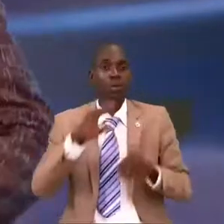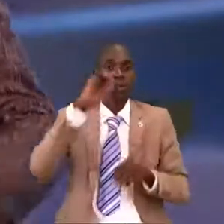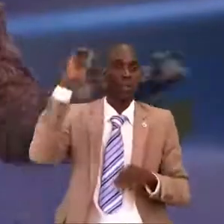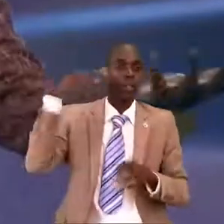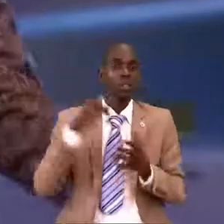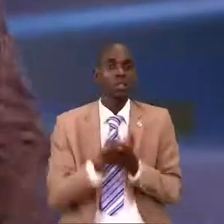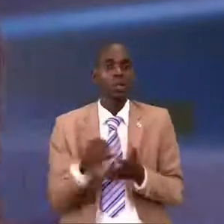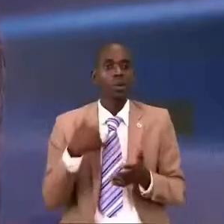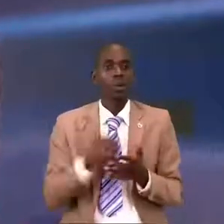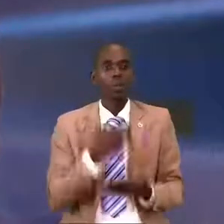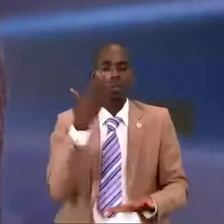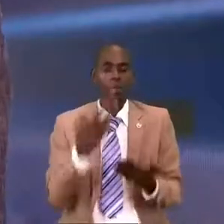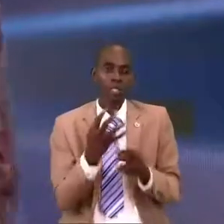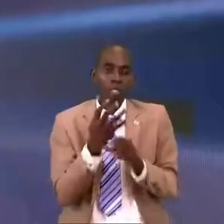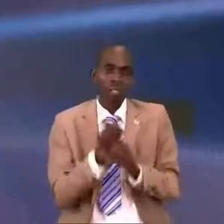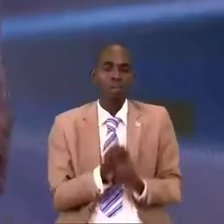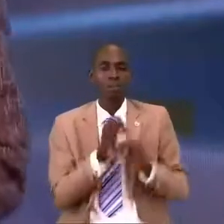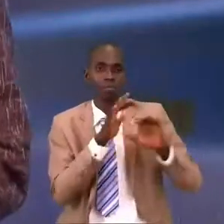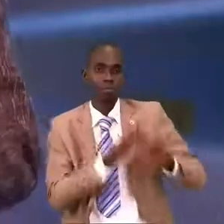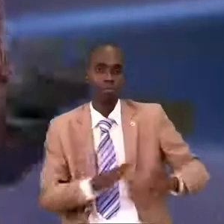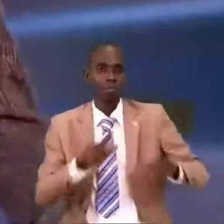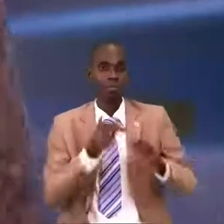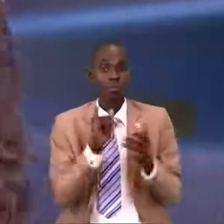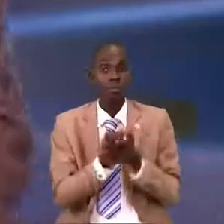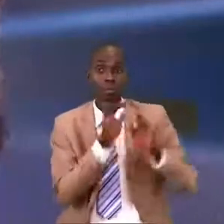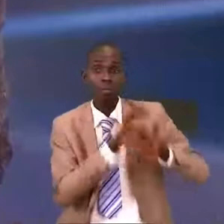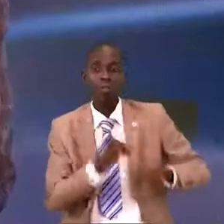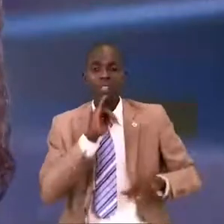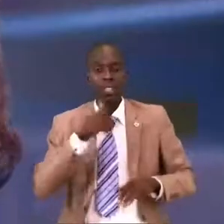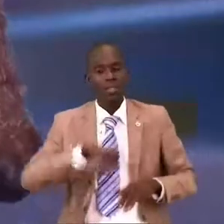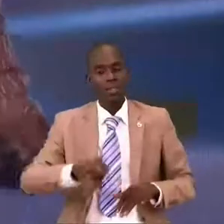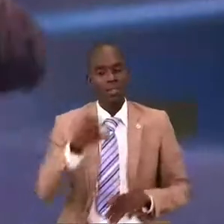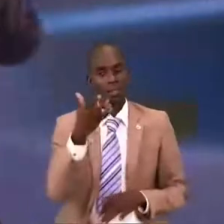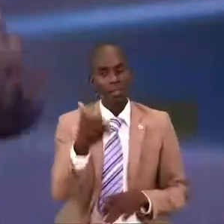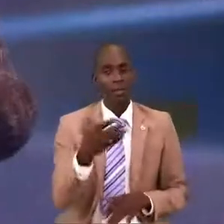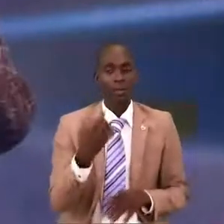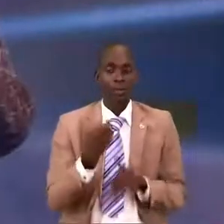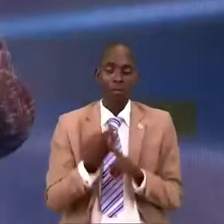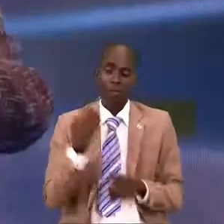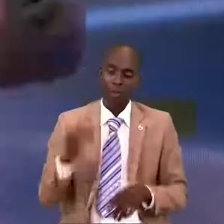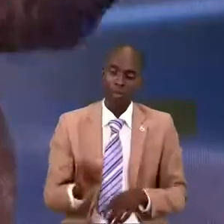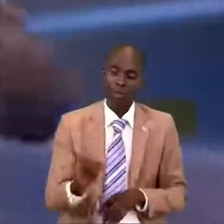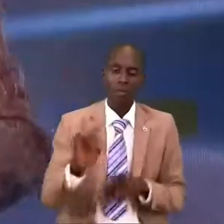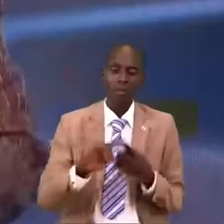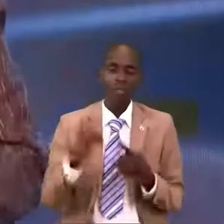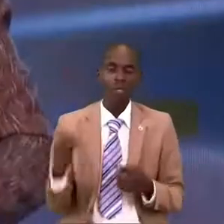disponible d'éternité en éternité, de génération en génération, d'un lieu à un autre, d'un homme à